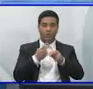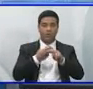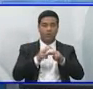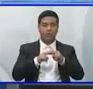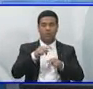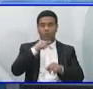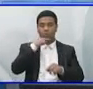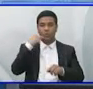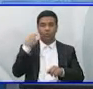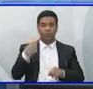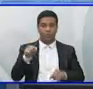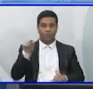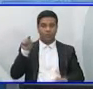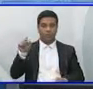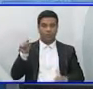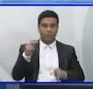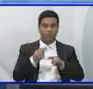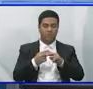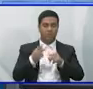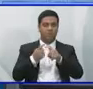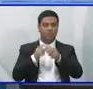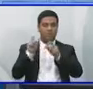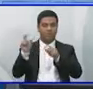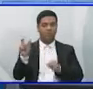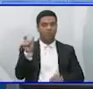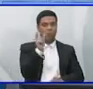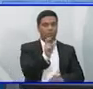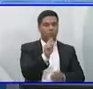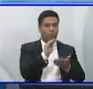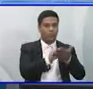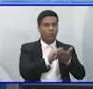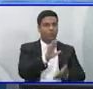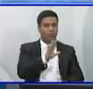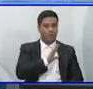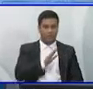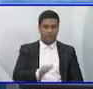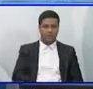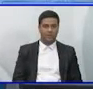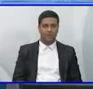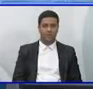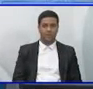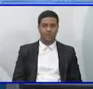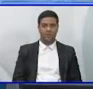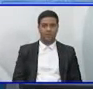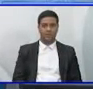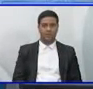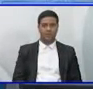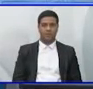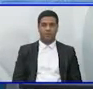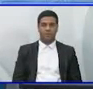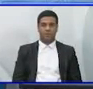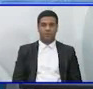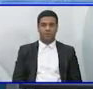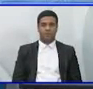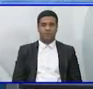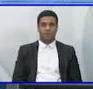Qoraqalpoq nomi aynan rus manbalarining atalishidan, tarjimasidan kelib chiqqan deyishimiz